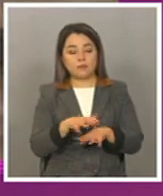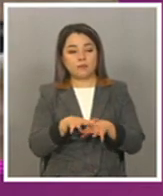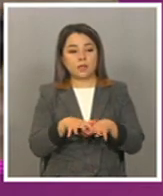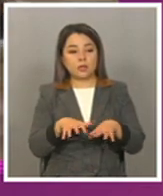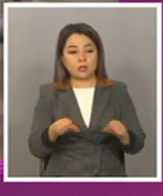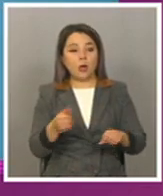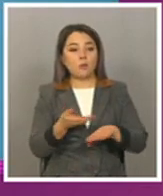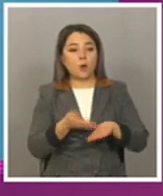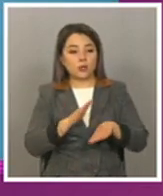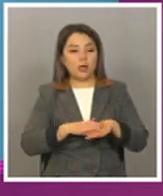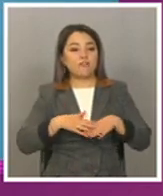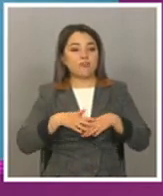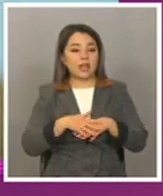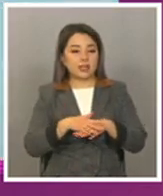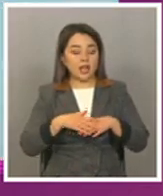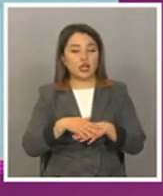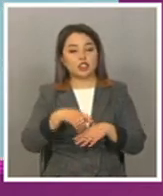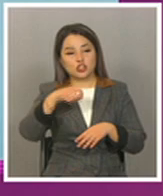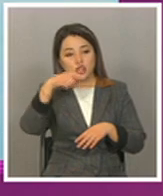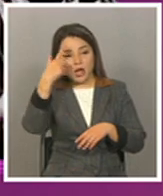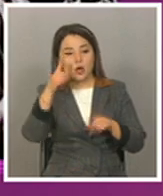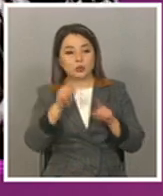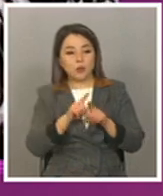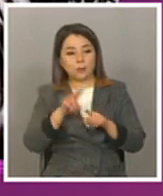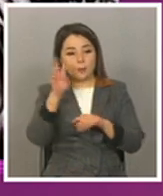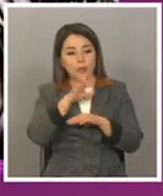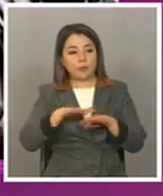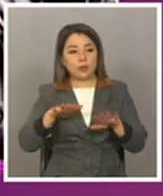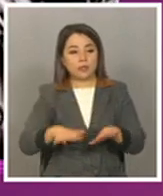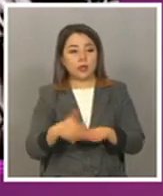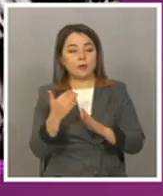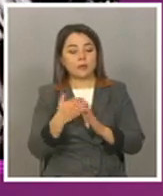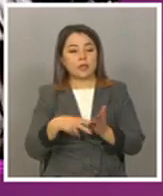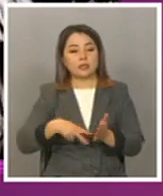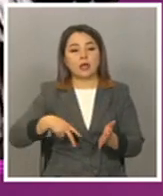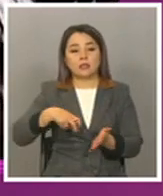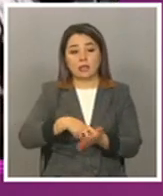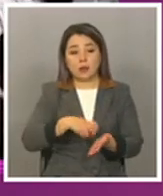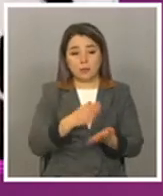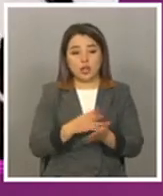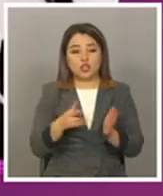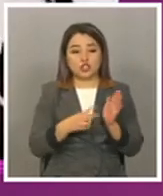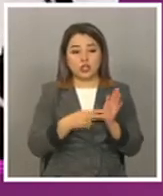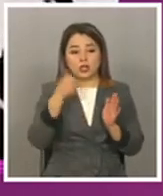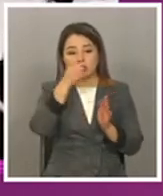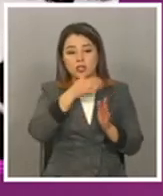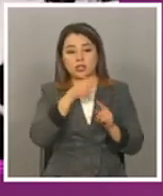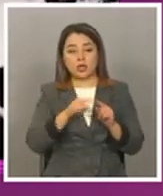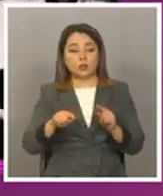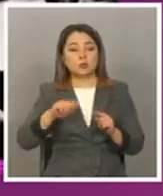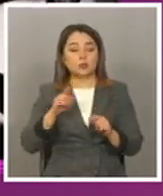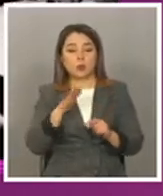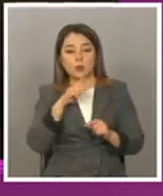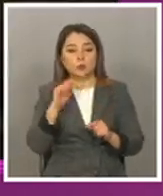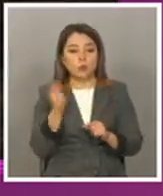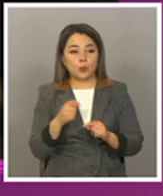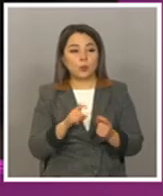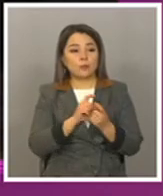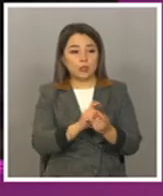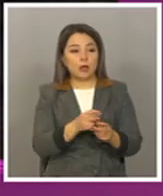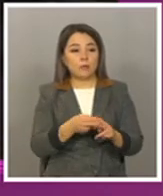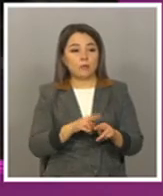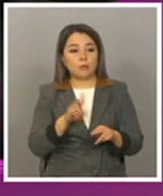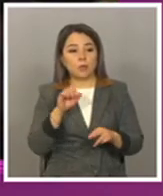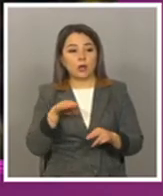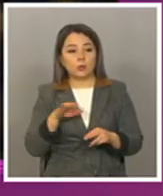Польша, Венгрия, Чехия секілді мемлекеттерді тізе бүктірді. 7 жылға созылған жорықтың нәтижесінде Батудың